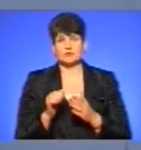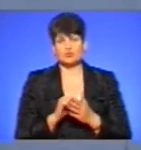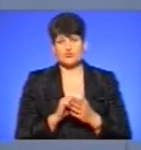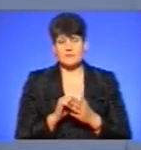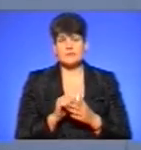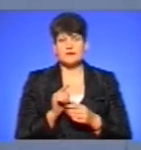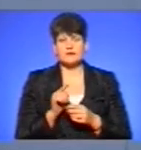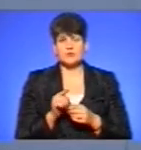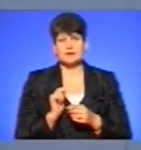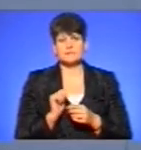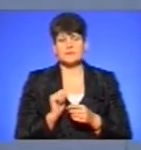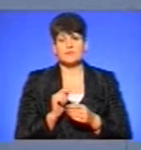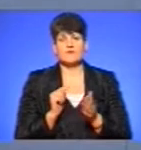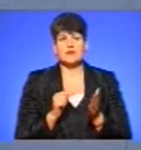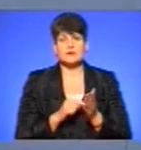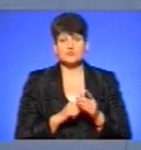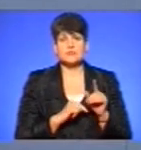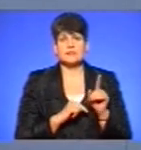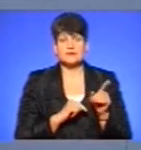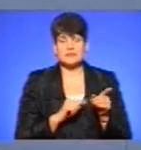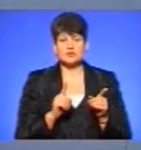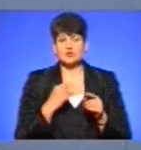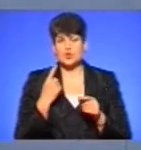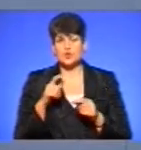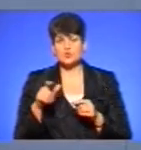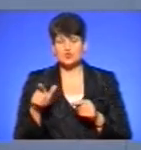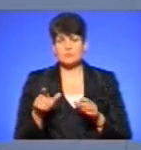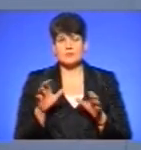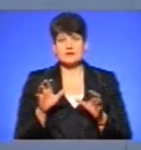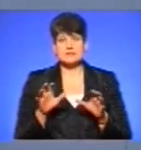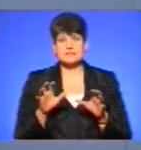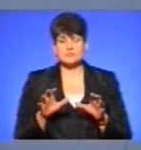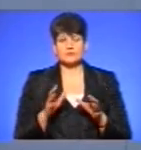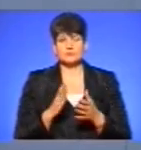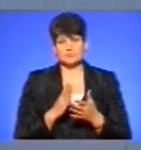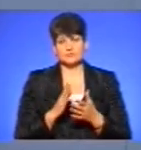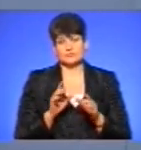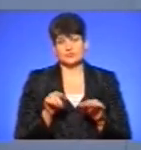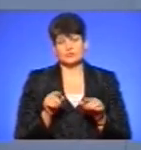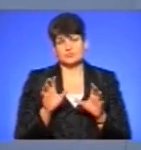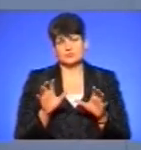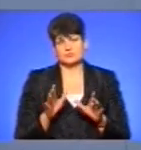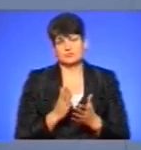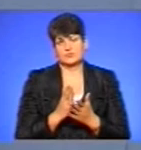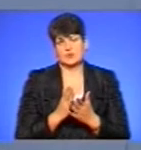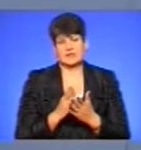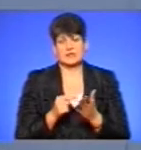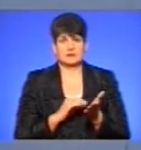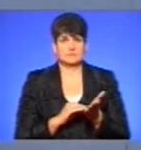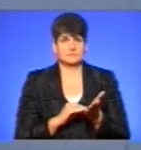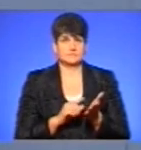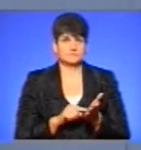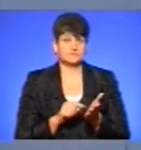вони вказують на те, що особа законно перебуває і в нас тут, в тому числі в області.